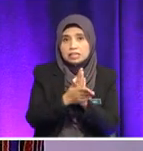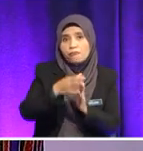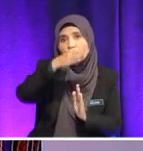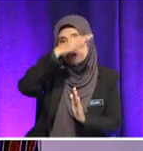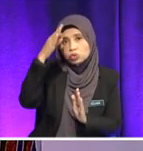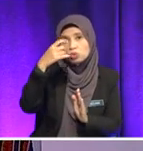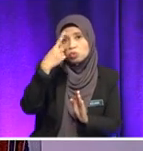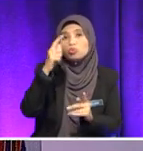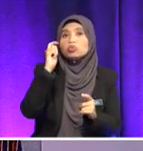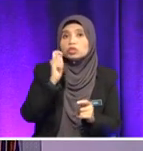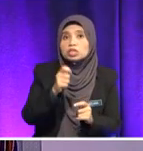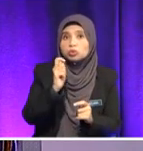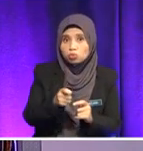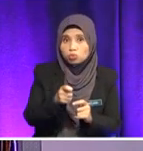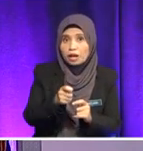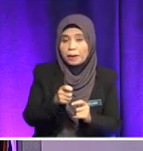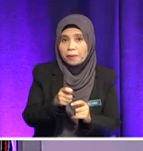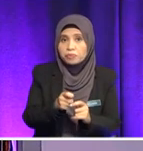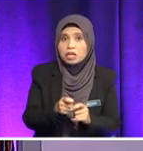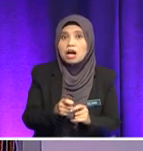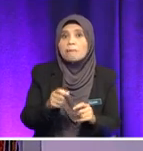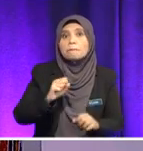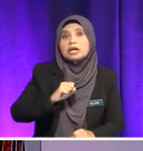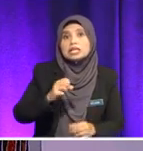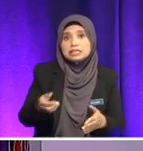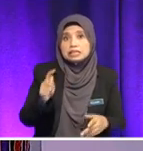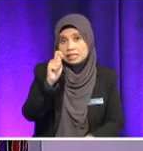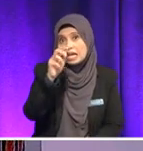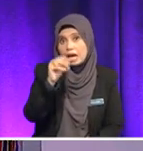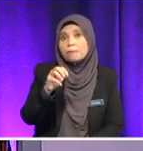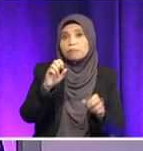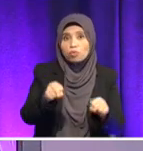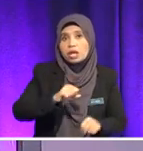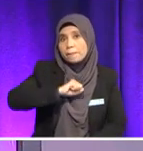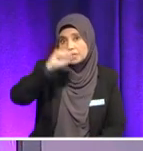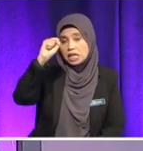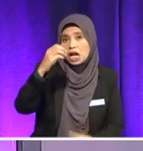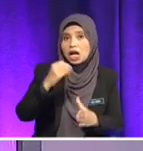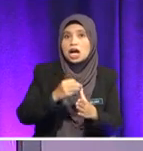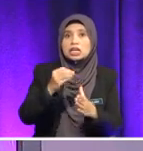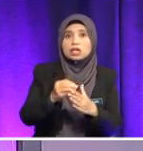menentukan sama ada tanah Melayu boleh diisi akan merdeka ataupun tidak